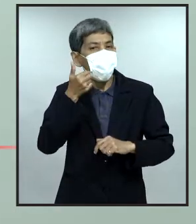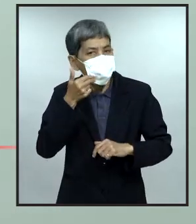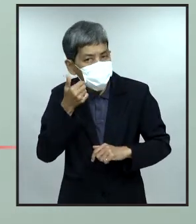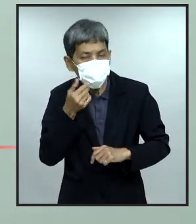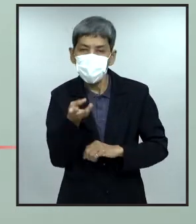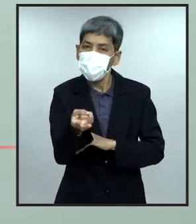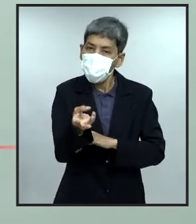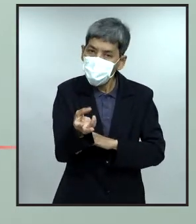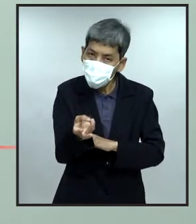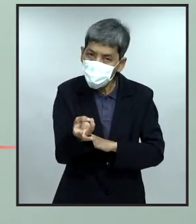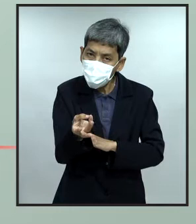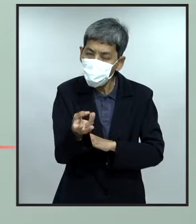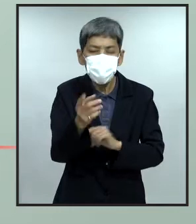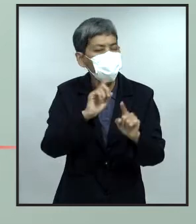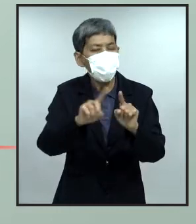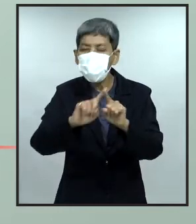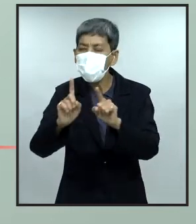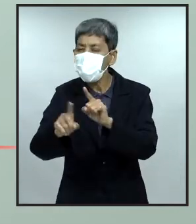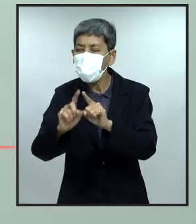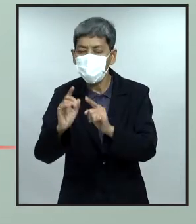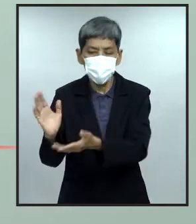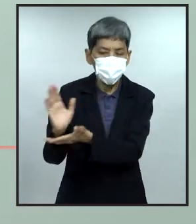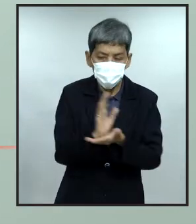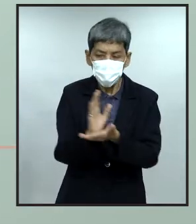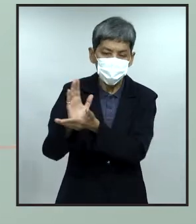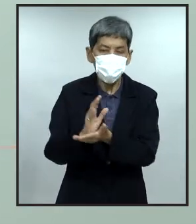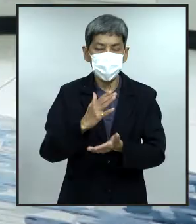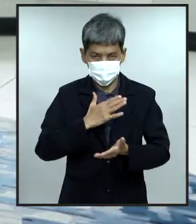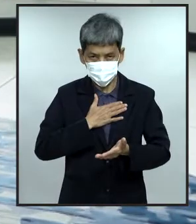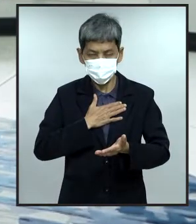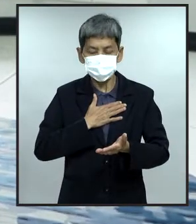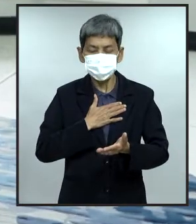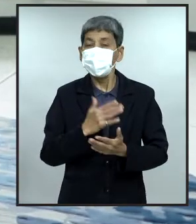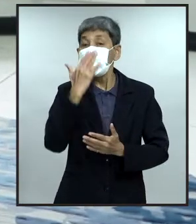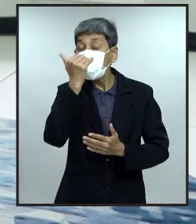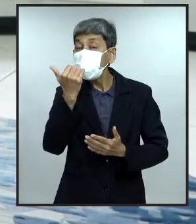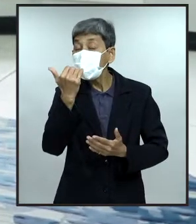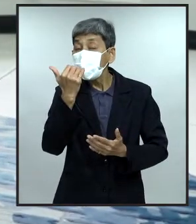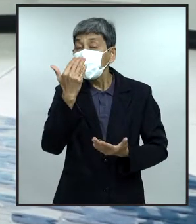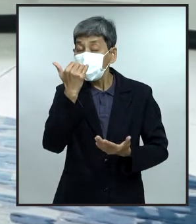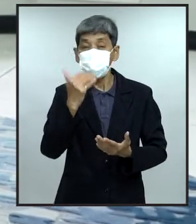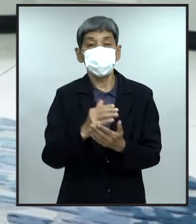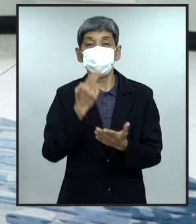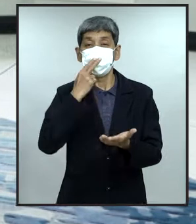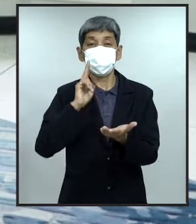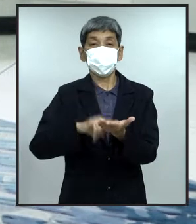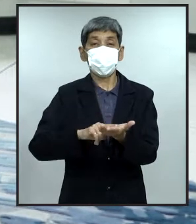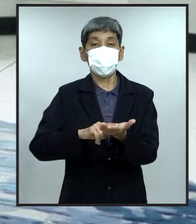าวสารแล้วก็มีสิ่งต่างๆที่คนมาบริจาคแล้วก็เพราะว่าทางไปรษณี